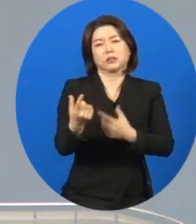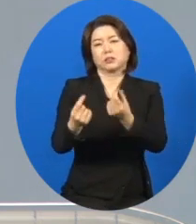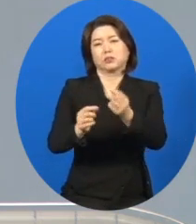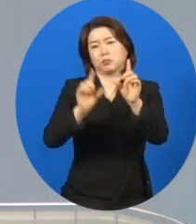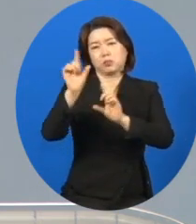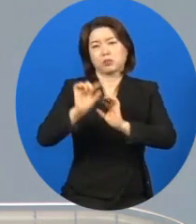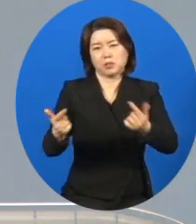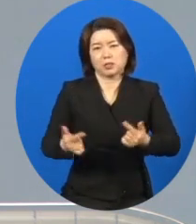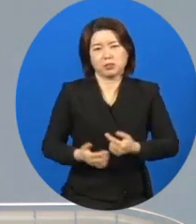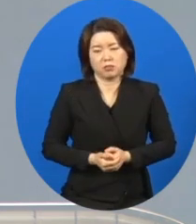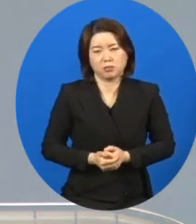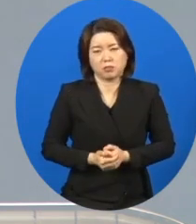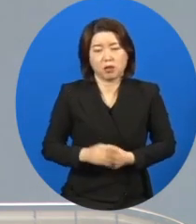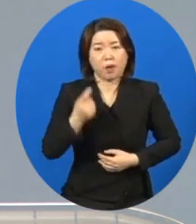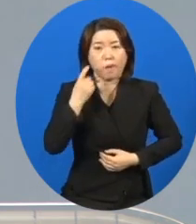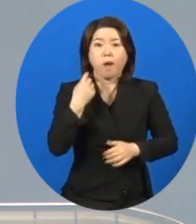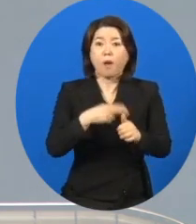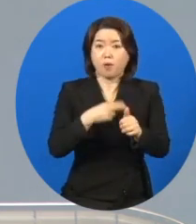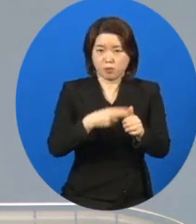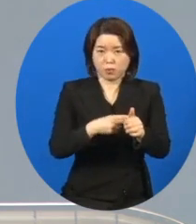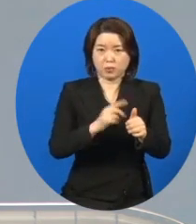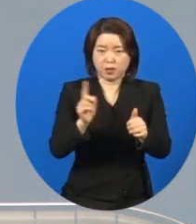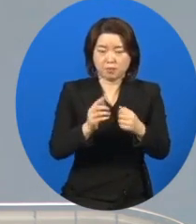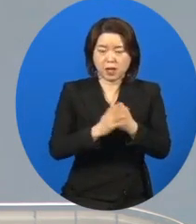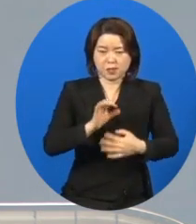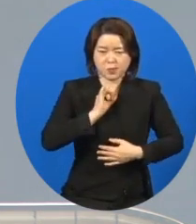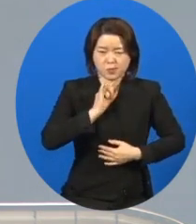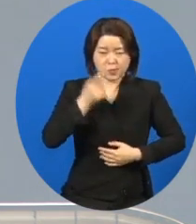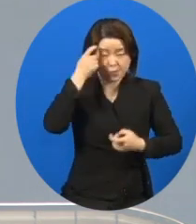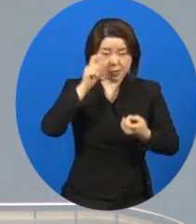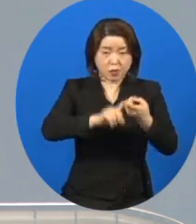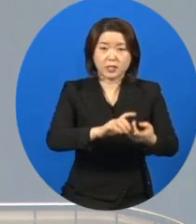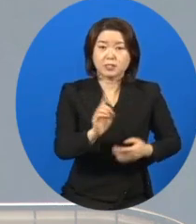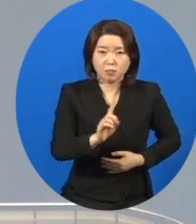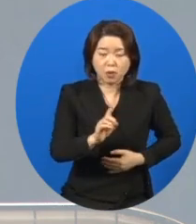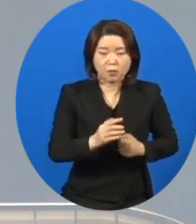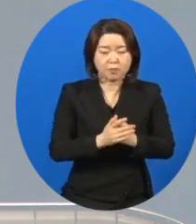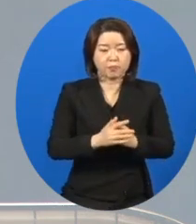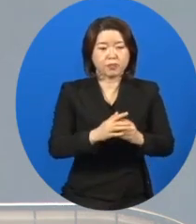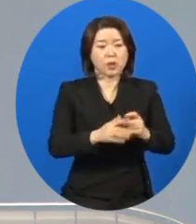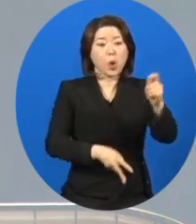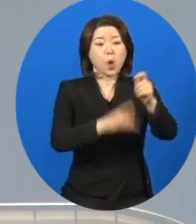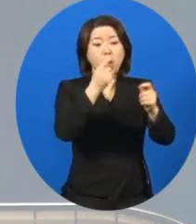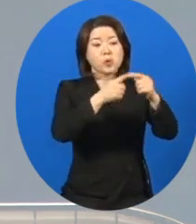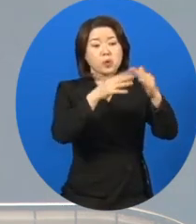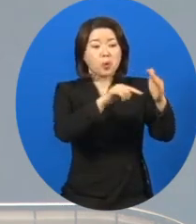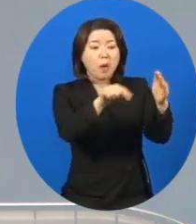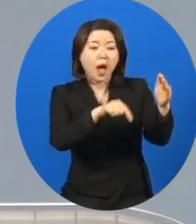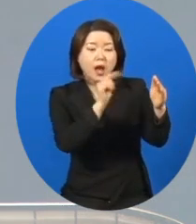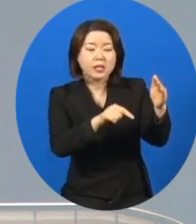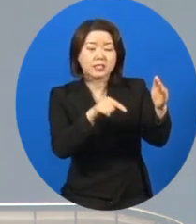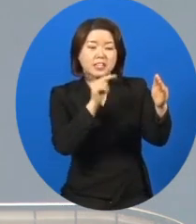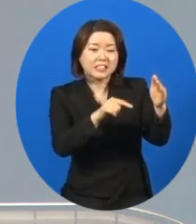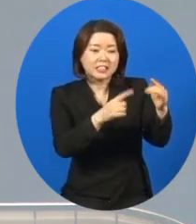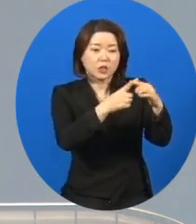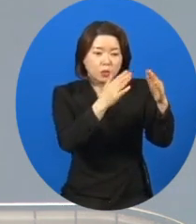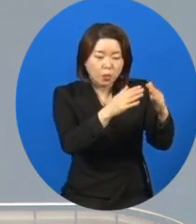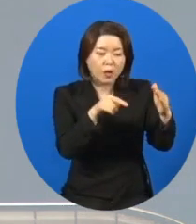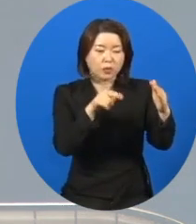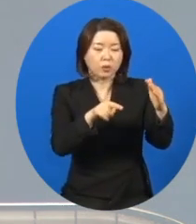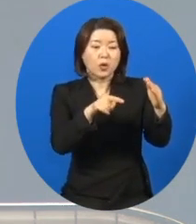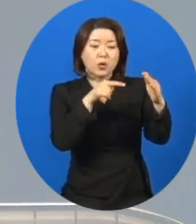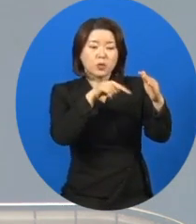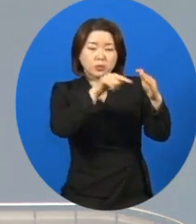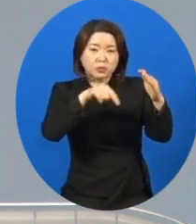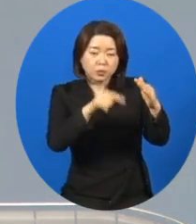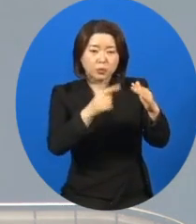않았습니다. 거짓 교사들은 오직 관심이 고린도 교회 안에서 그 교회와 교인들을